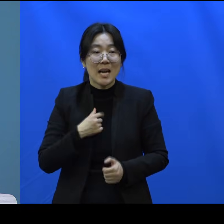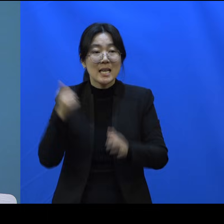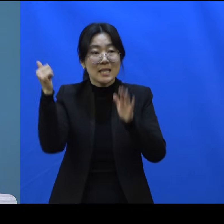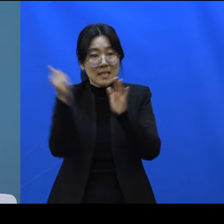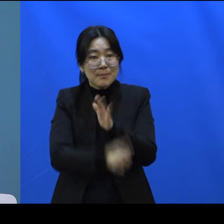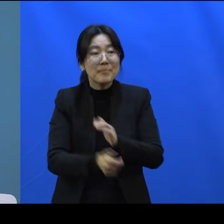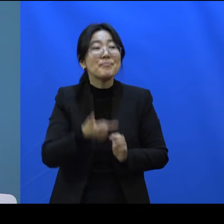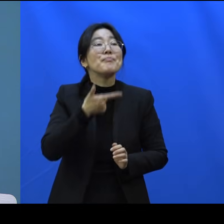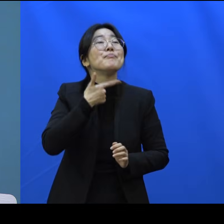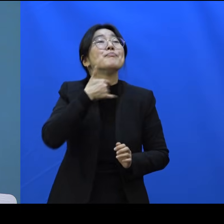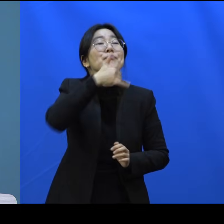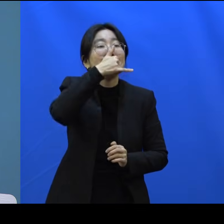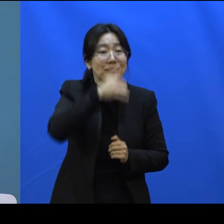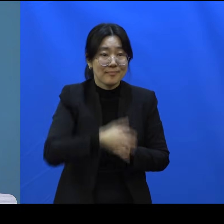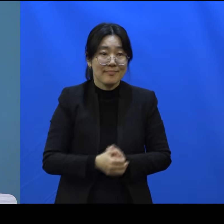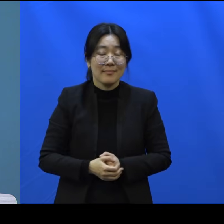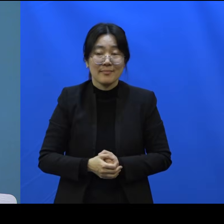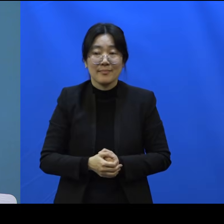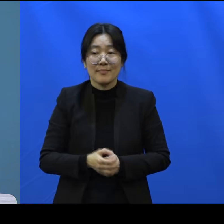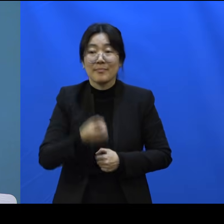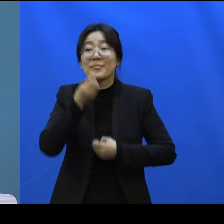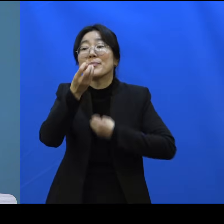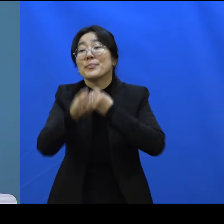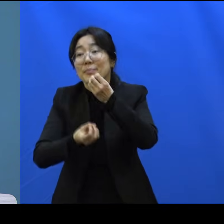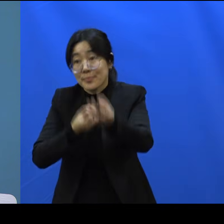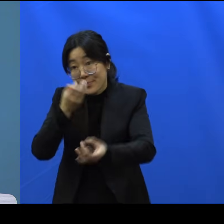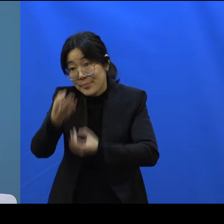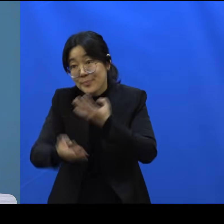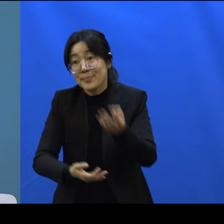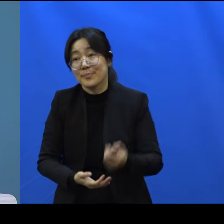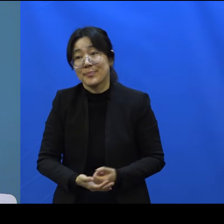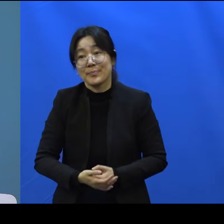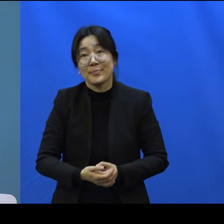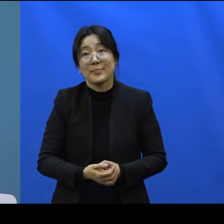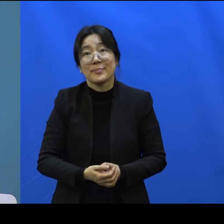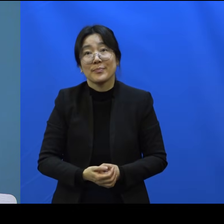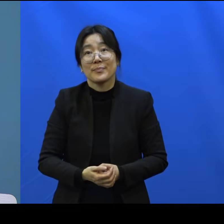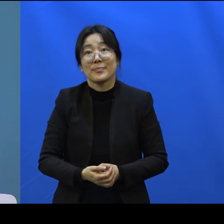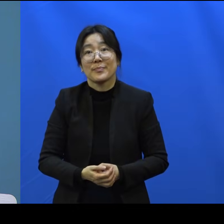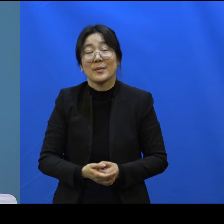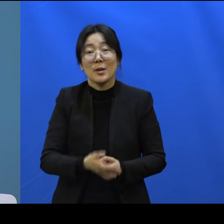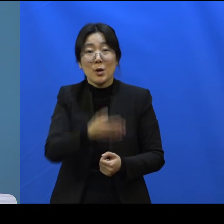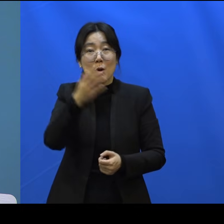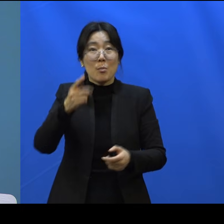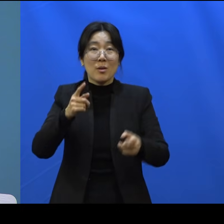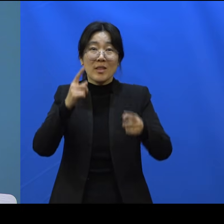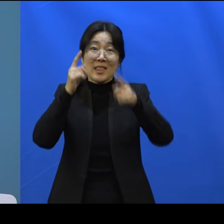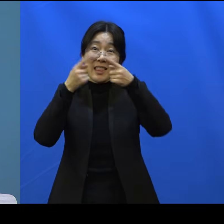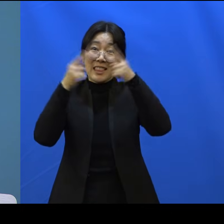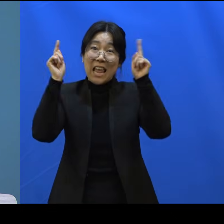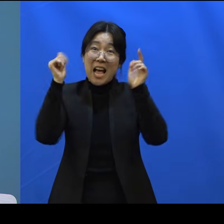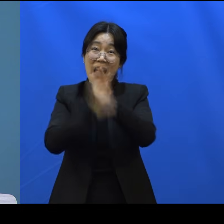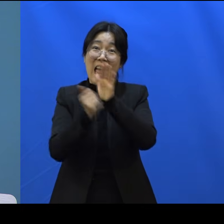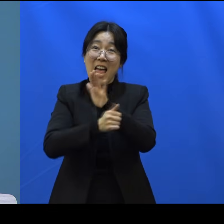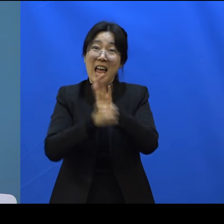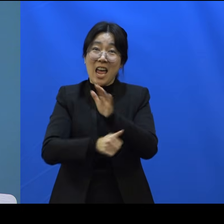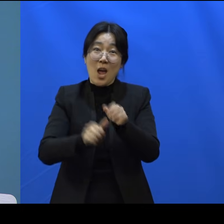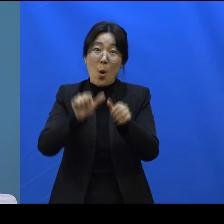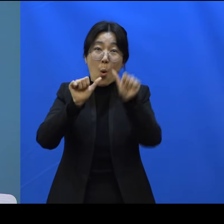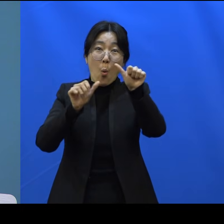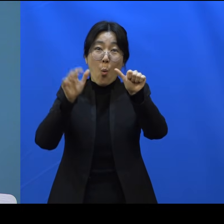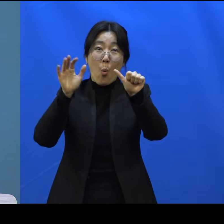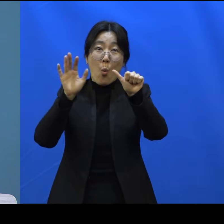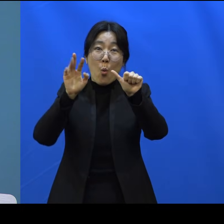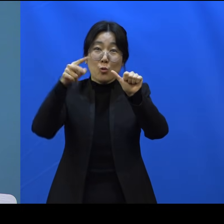그리고 실패했으면 실패했다고 얘기해야 돼요. 나 오수했다, 십수했다 얘기해야 돼요.